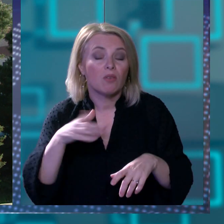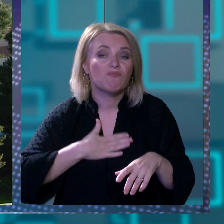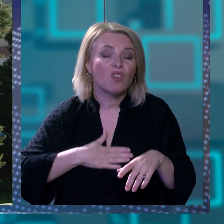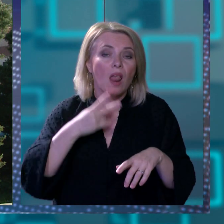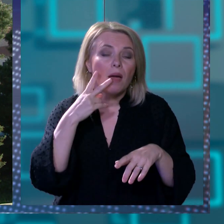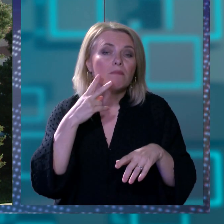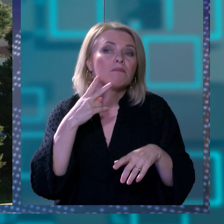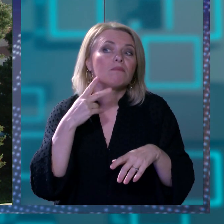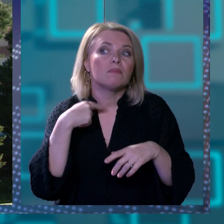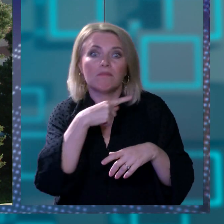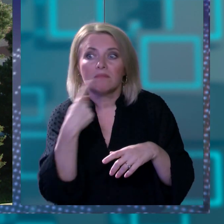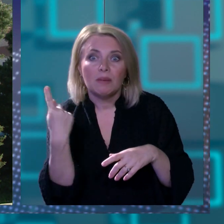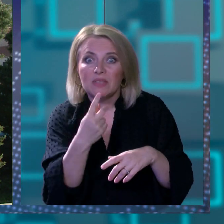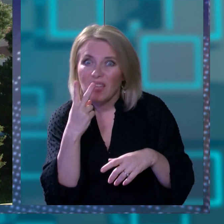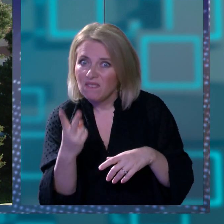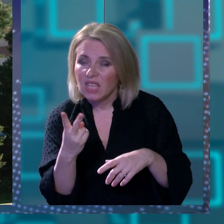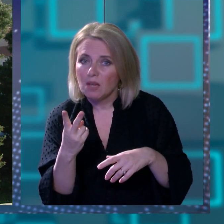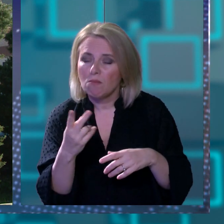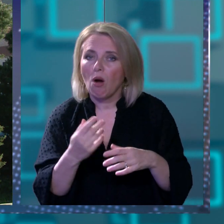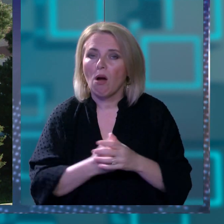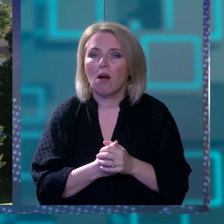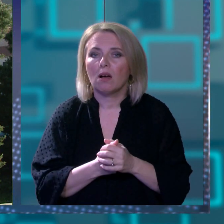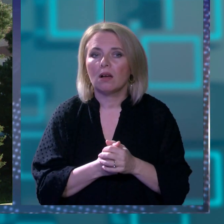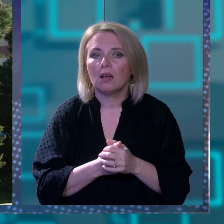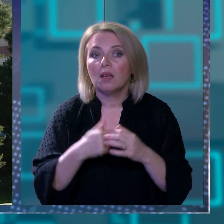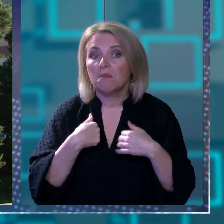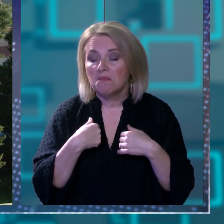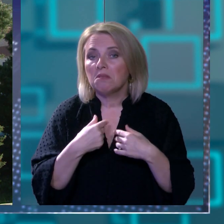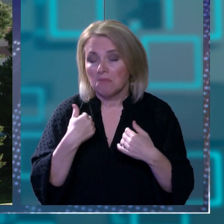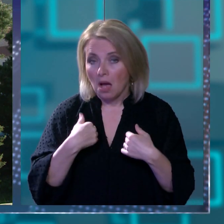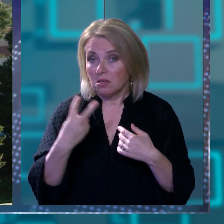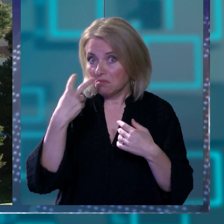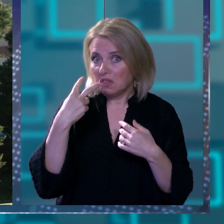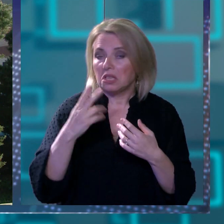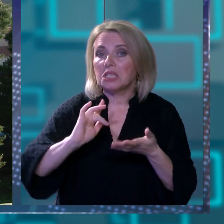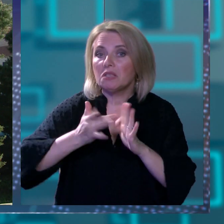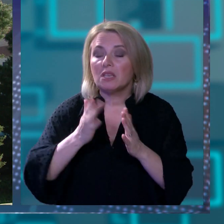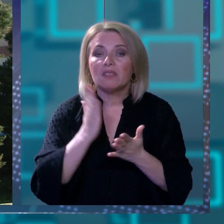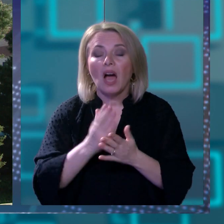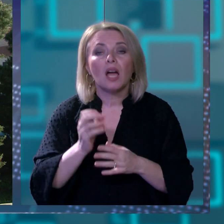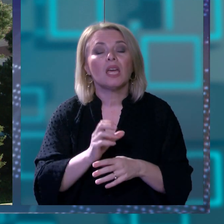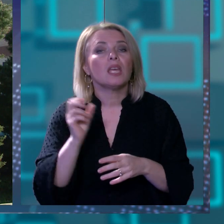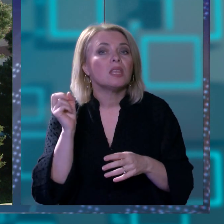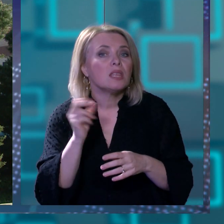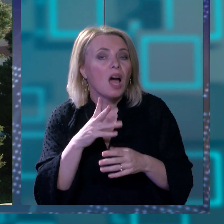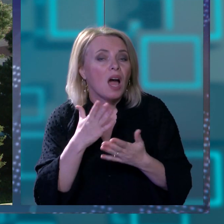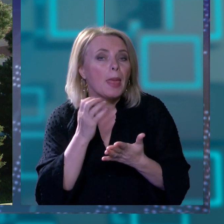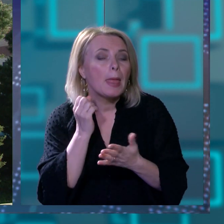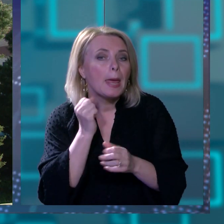vidljivi, mi jesmo vidljivi jer svaki dan radimo svoj posao, imamo puno projekata pa se